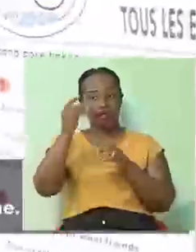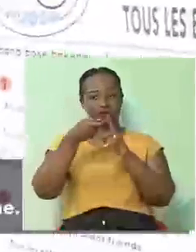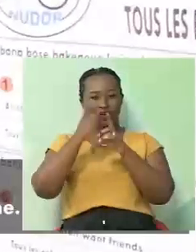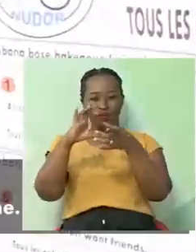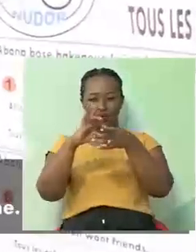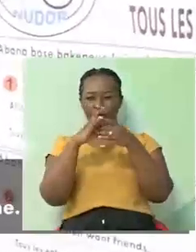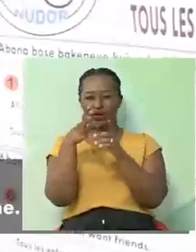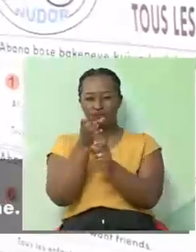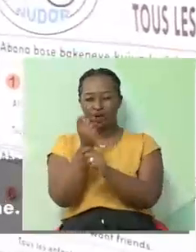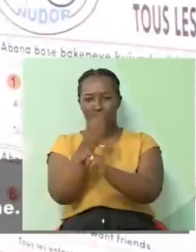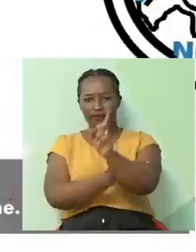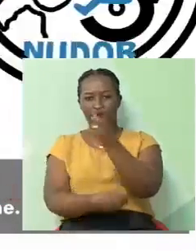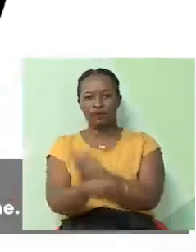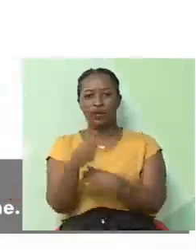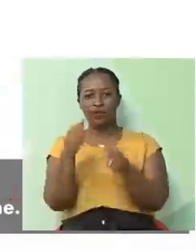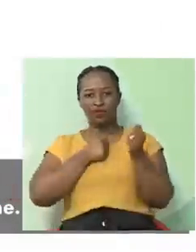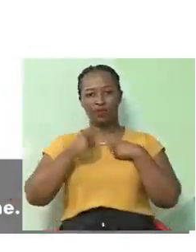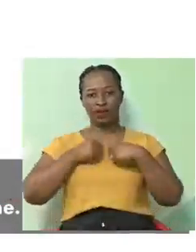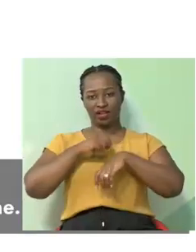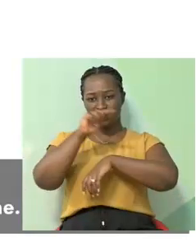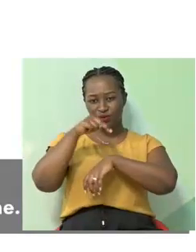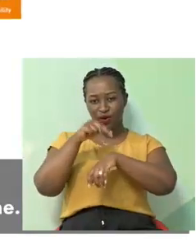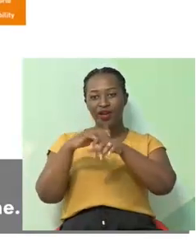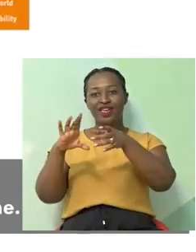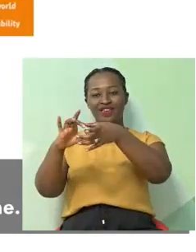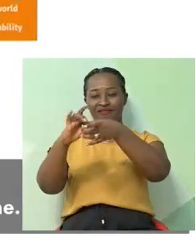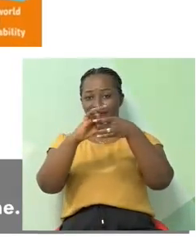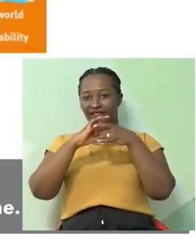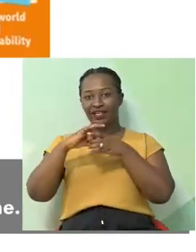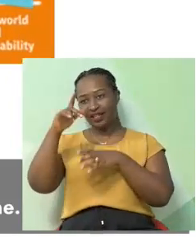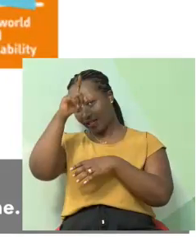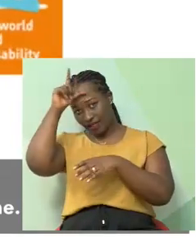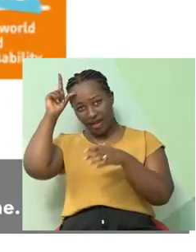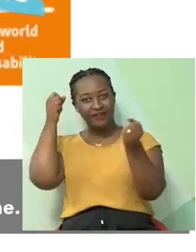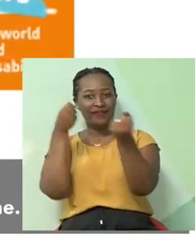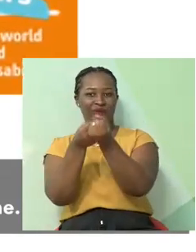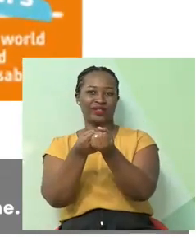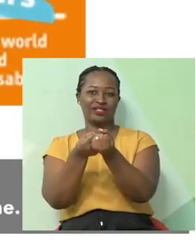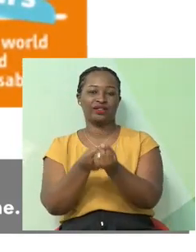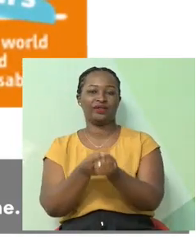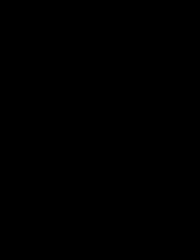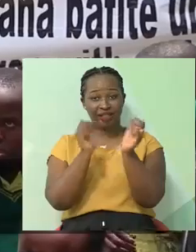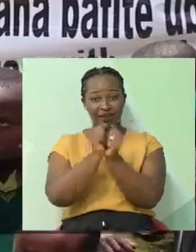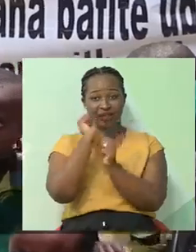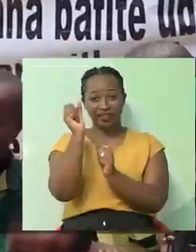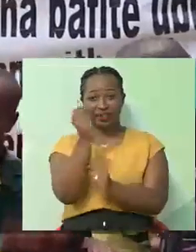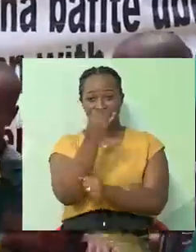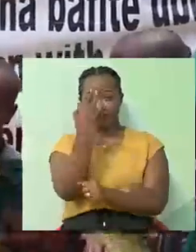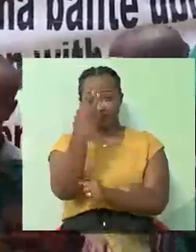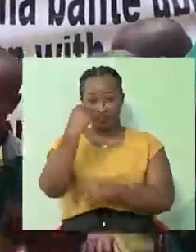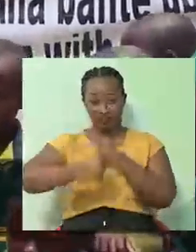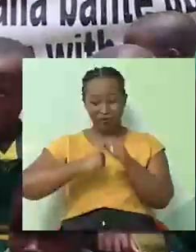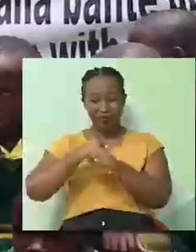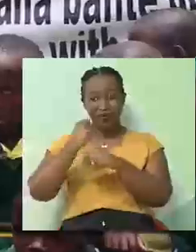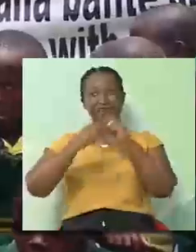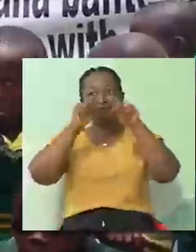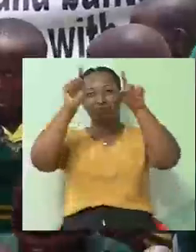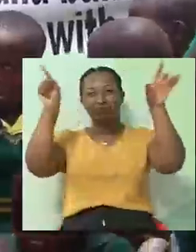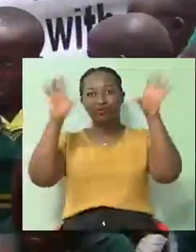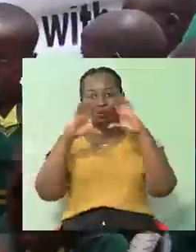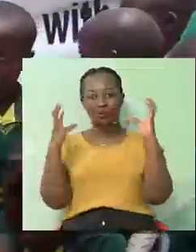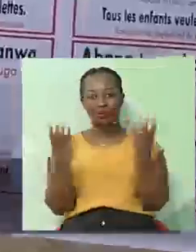mugejejweho n'ihuriro ry'imiryango y'abantu bafite ubumuga mu Rwanda NIDOR, ku bufatanye n'umuryango Fondation Liliane. Tariki ya 15 Werurwe buri